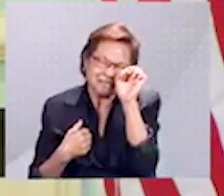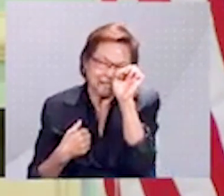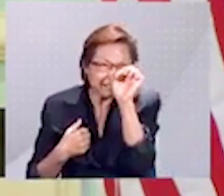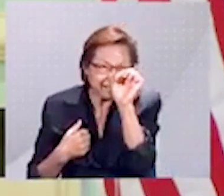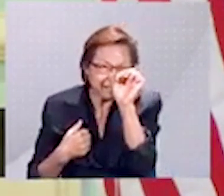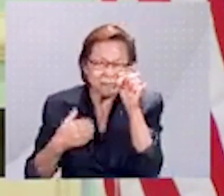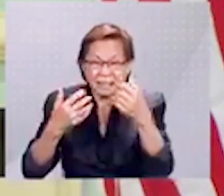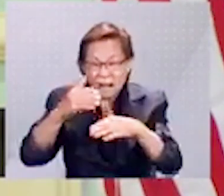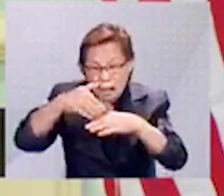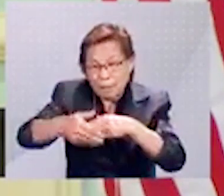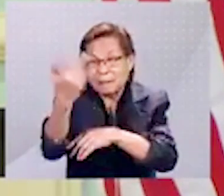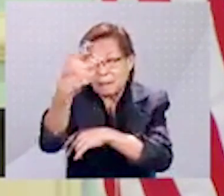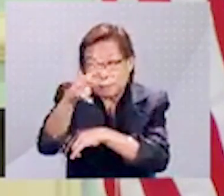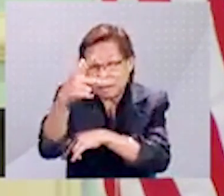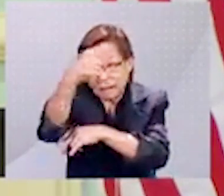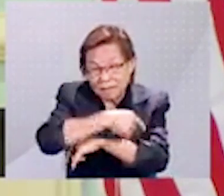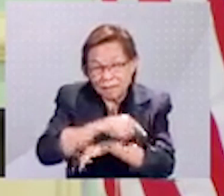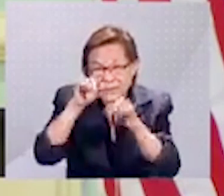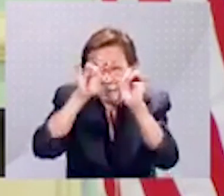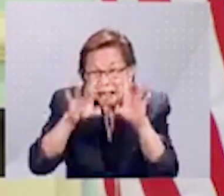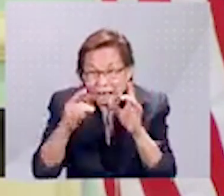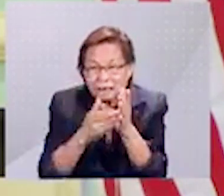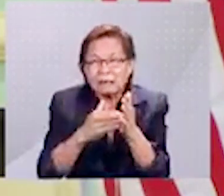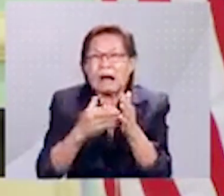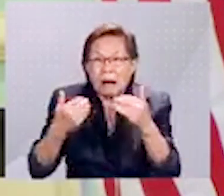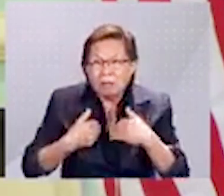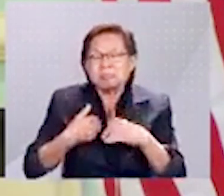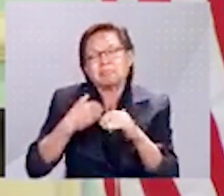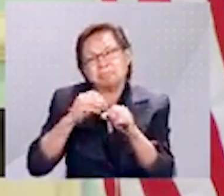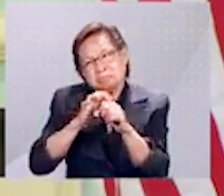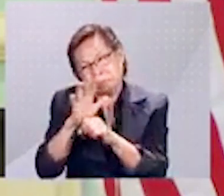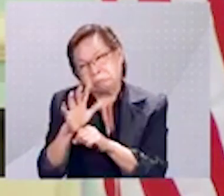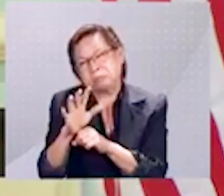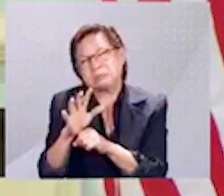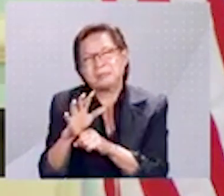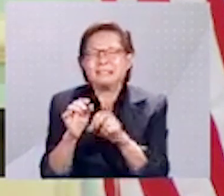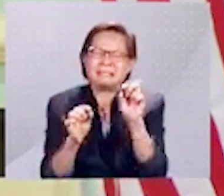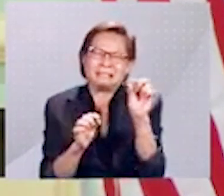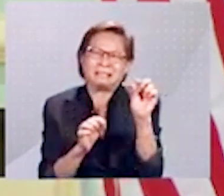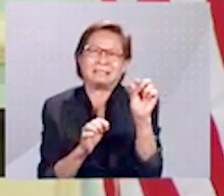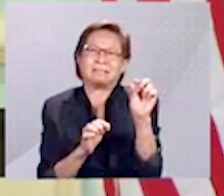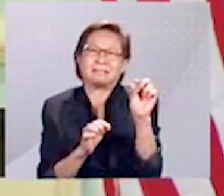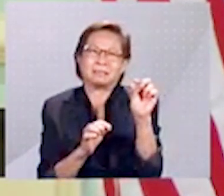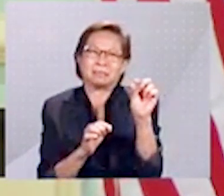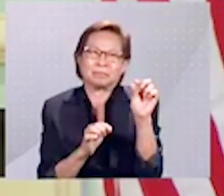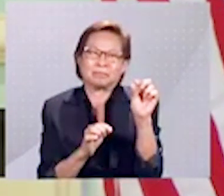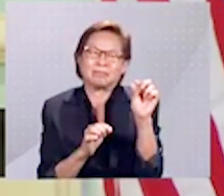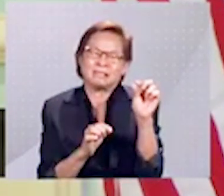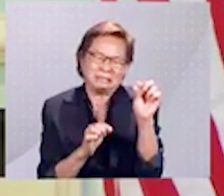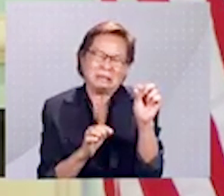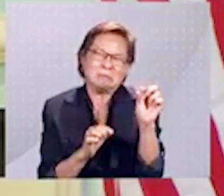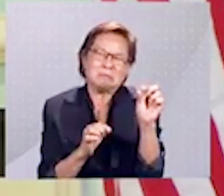yang selepas 13, cek sekali lagi, datang ada lagi yang positif. Itu terlalu kecil dia punya